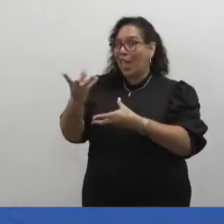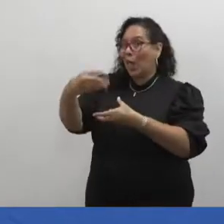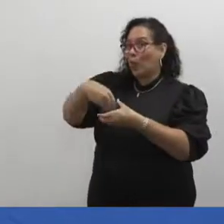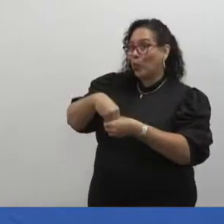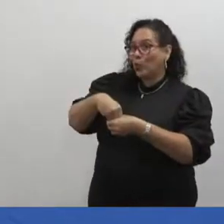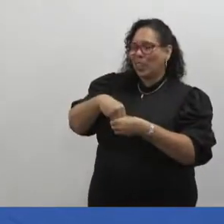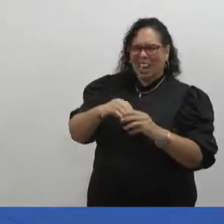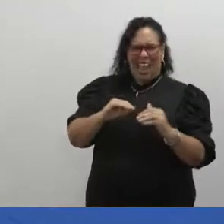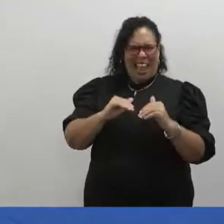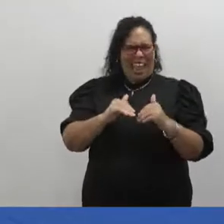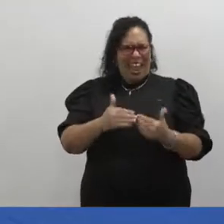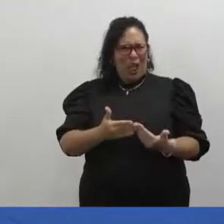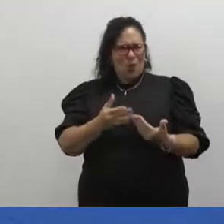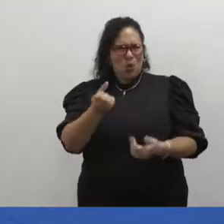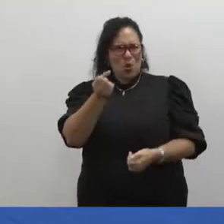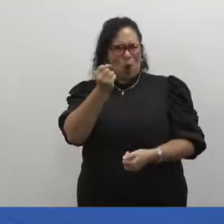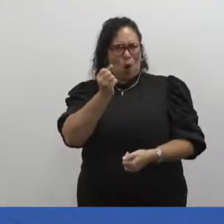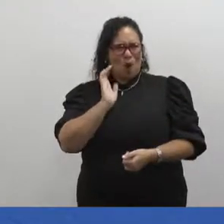kim trong đăng tha